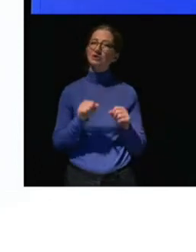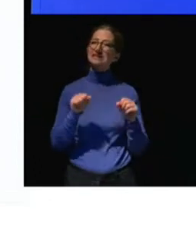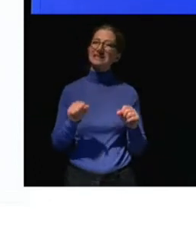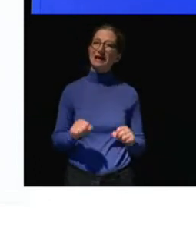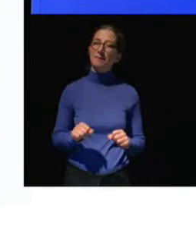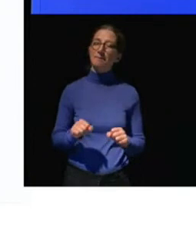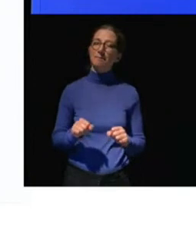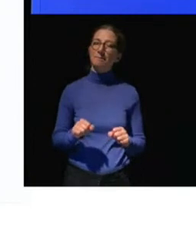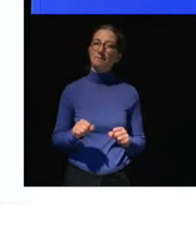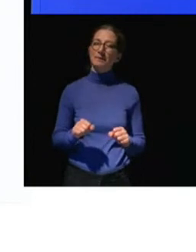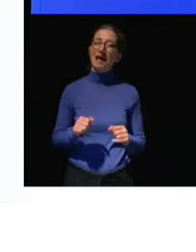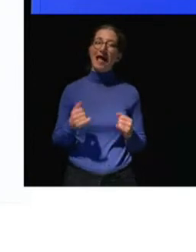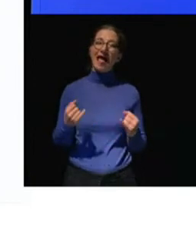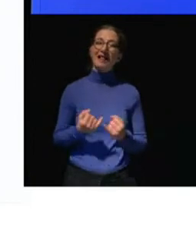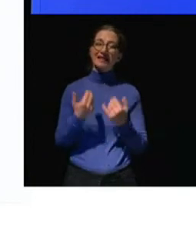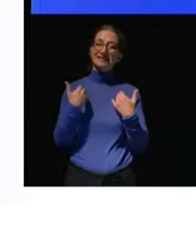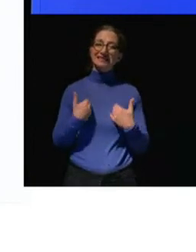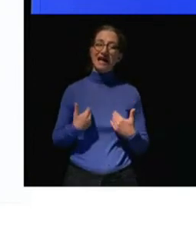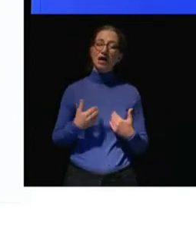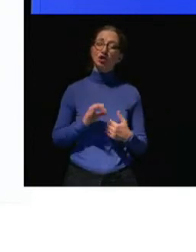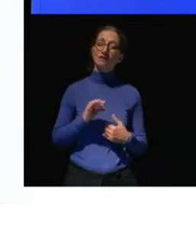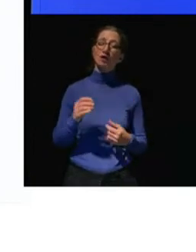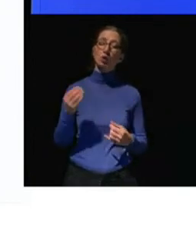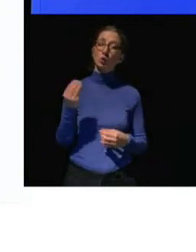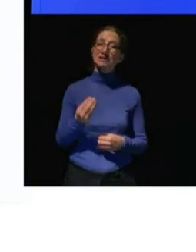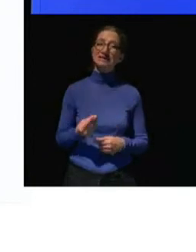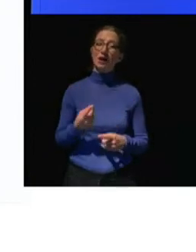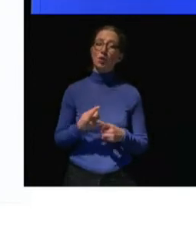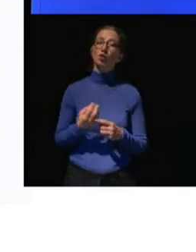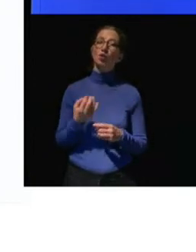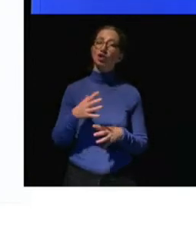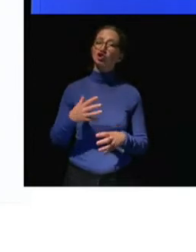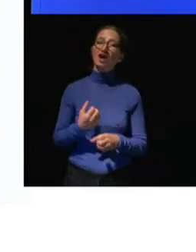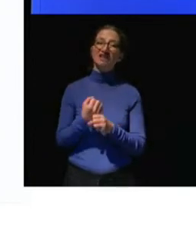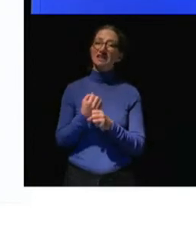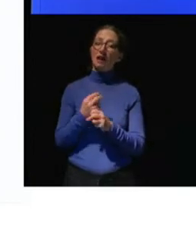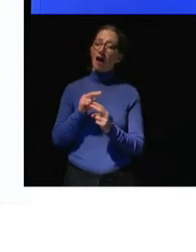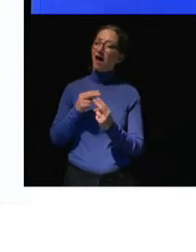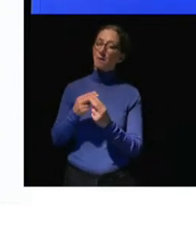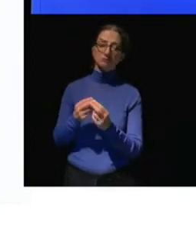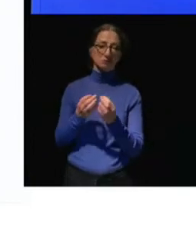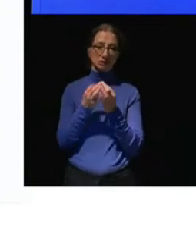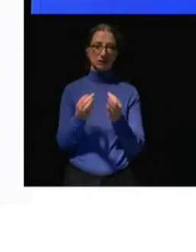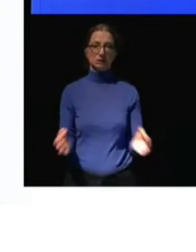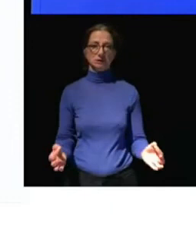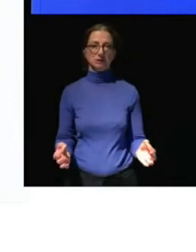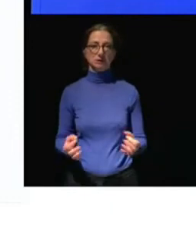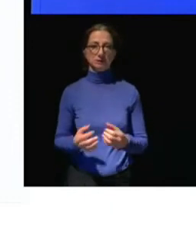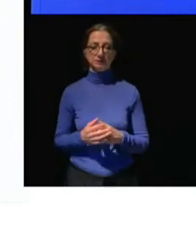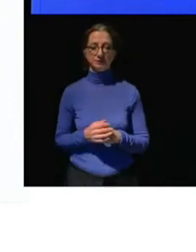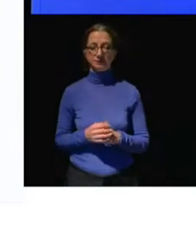die Herausforderungen, die Elternschaft bei Künstlerinnen und Kulturschaffenden mit sich bringt, adressieren.